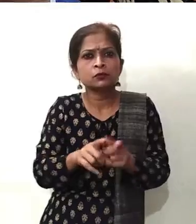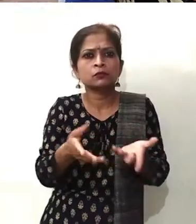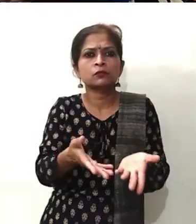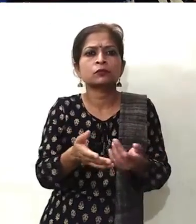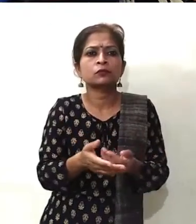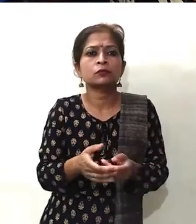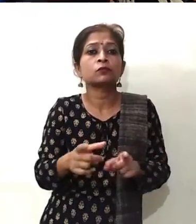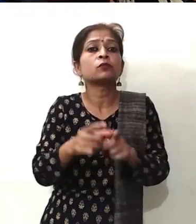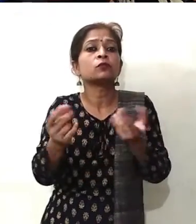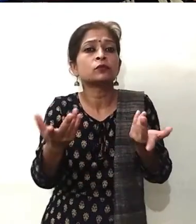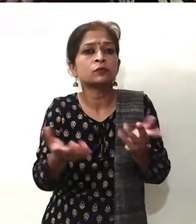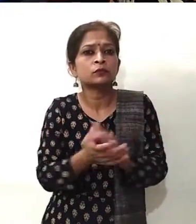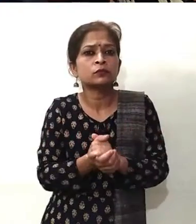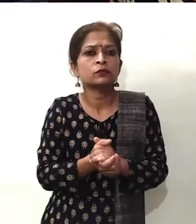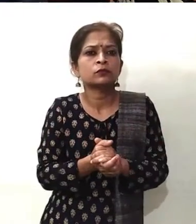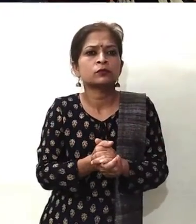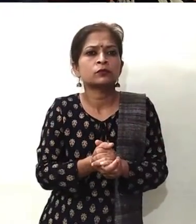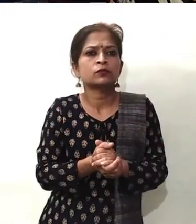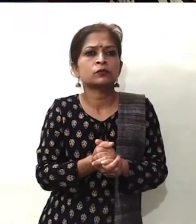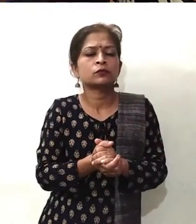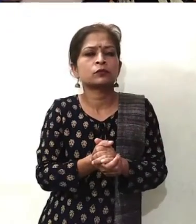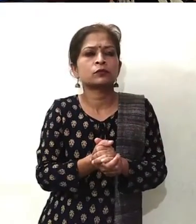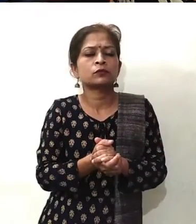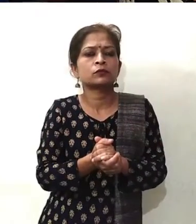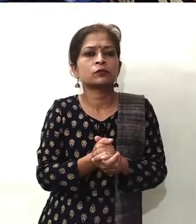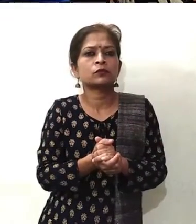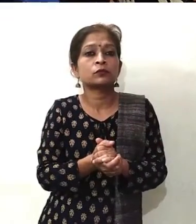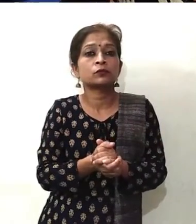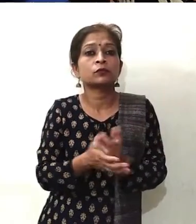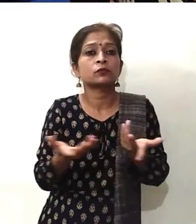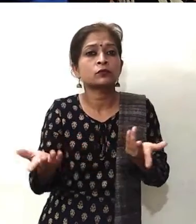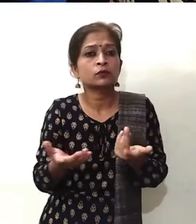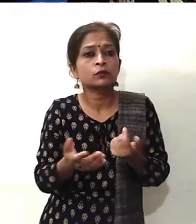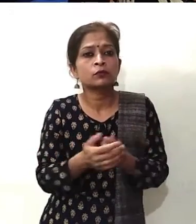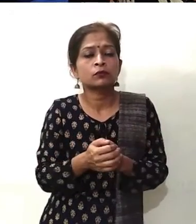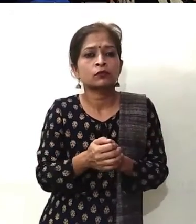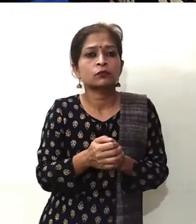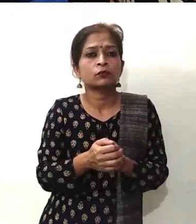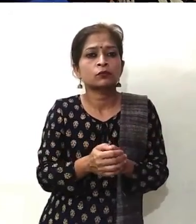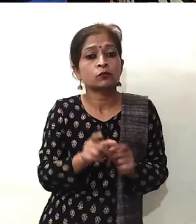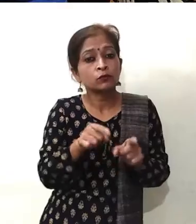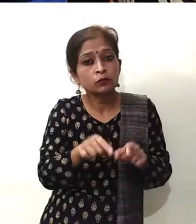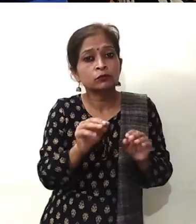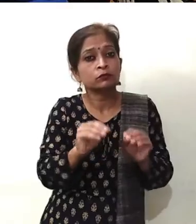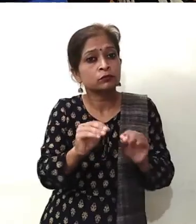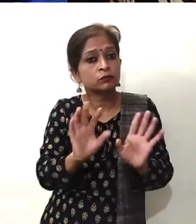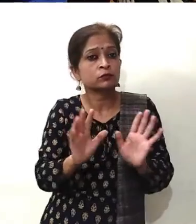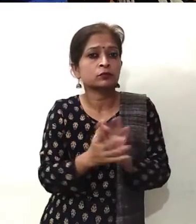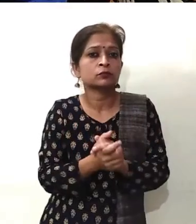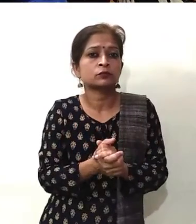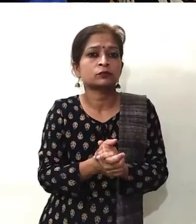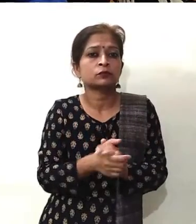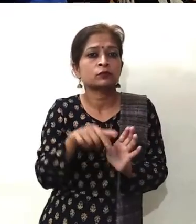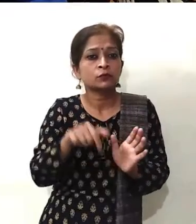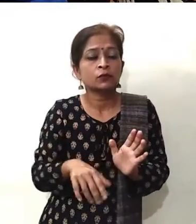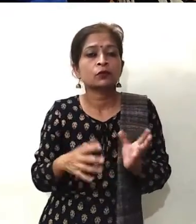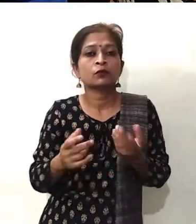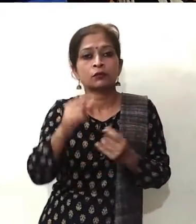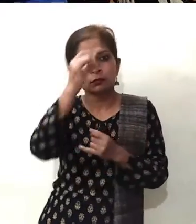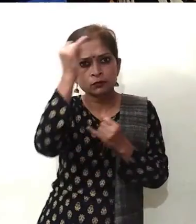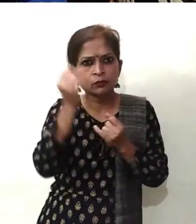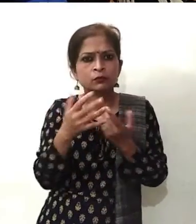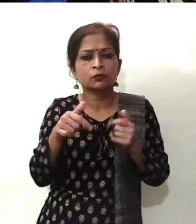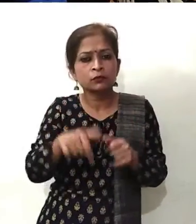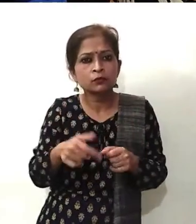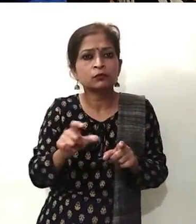के लिए? क्योंकि बस सेवा, उसका वो वही धारण किया हुआ था उसे। तो मैं कहने का मेरा मतलब ये कि जो हम सीखते